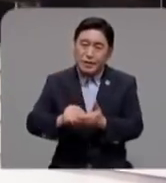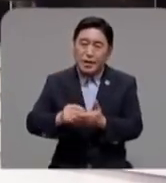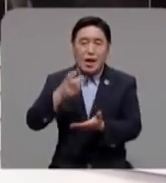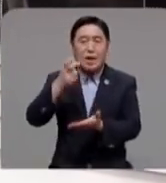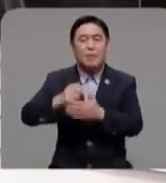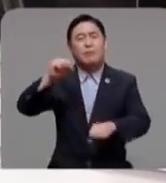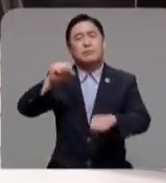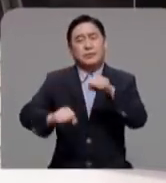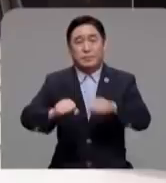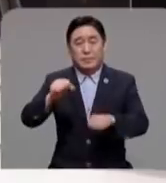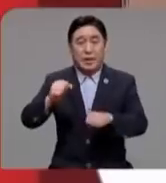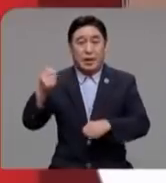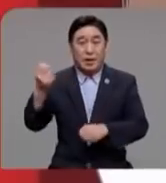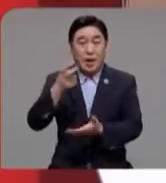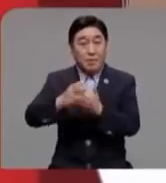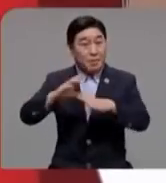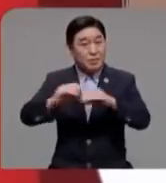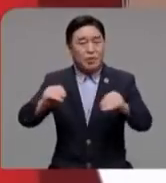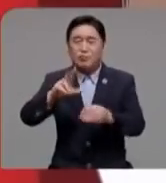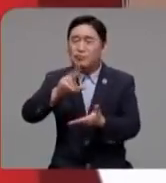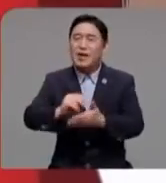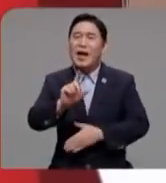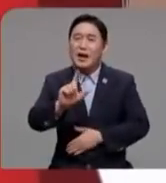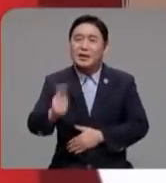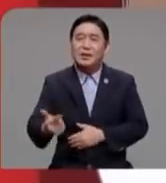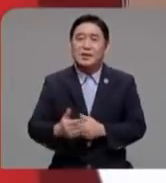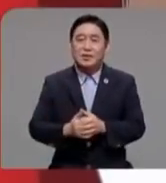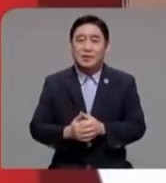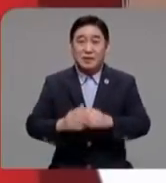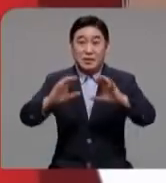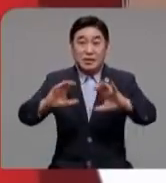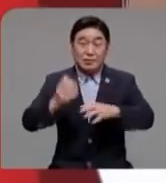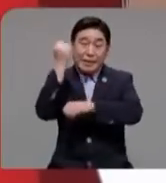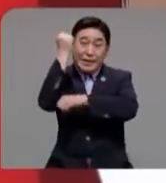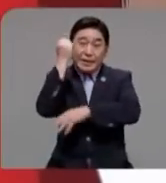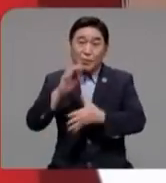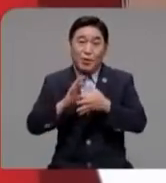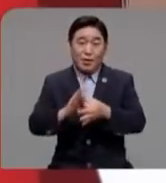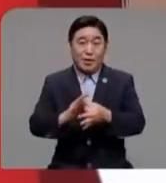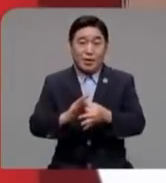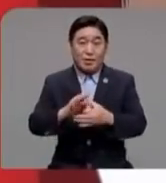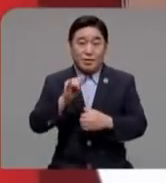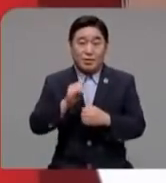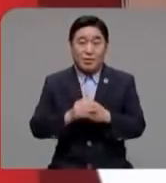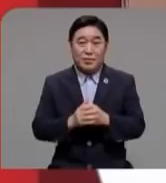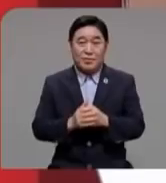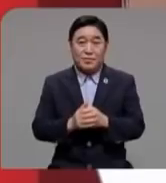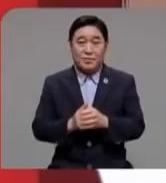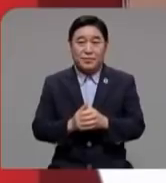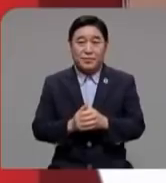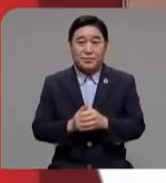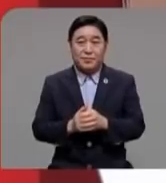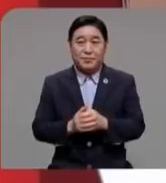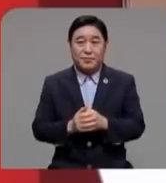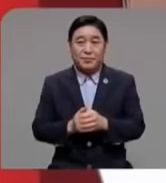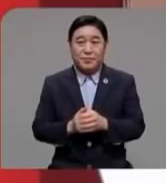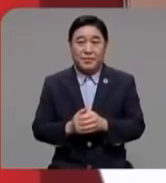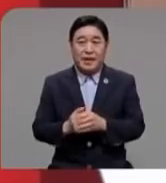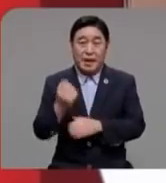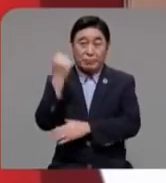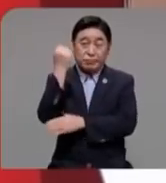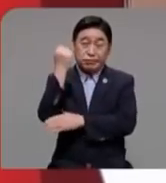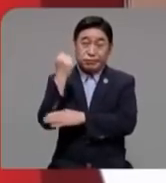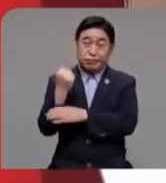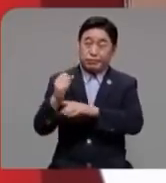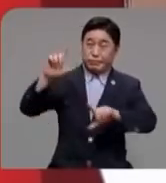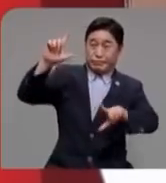법 집행과 사법 처리의 문제가 아닙니다. 국가의 근본과 관계 있는 것이고, 이 부패